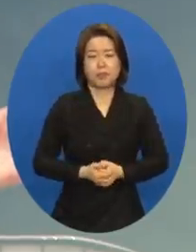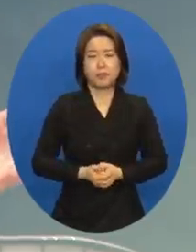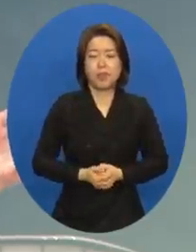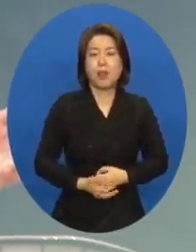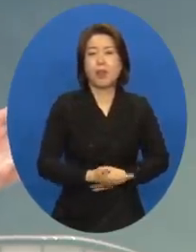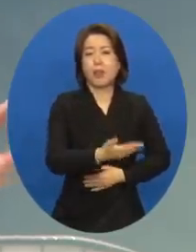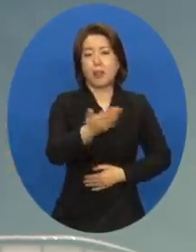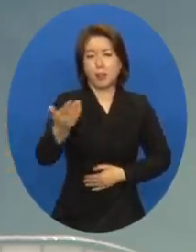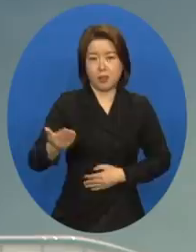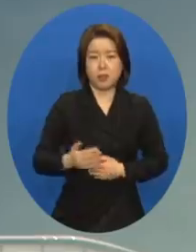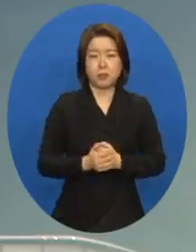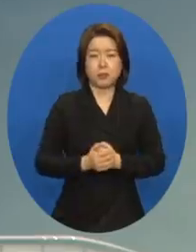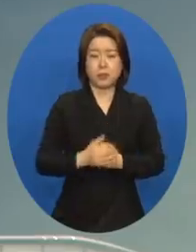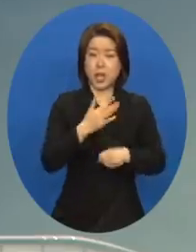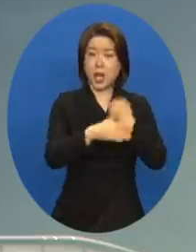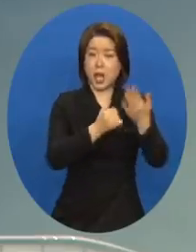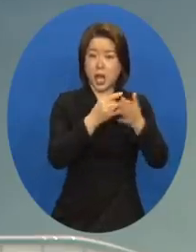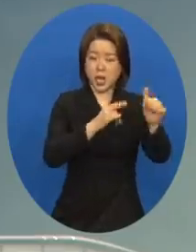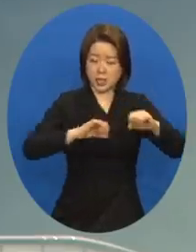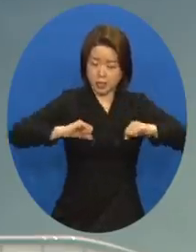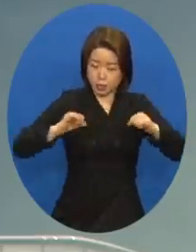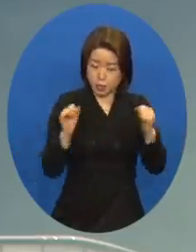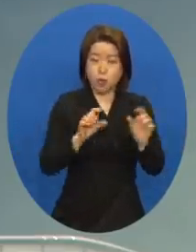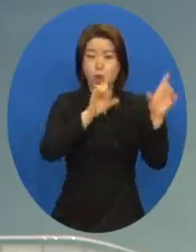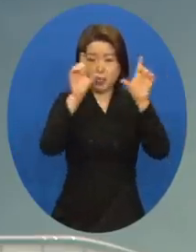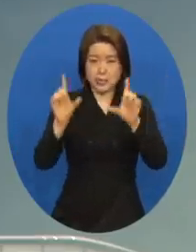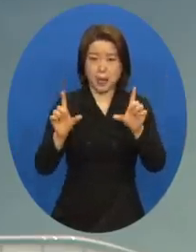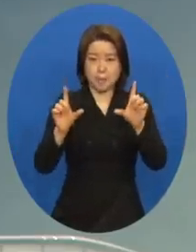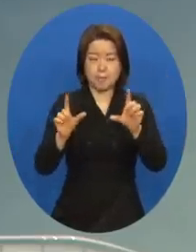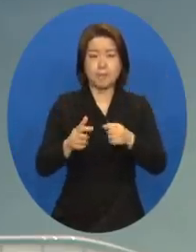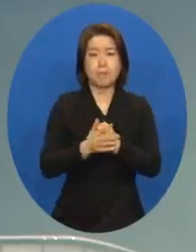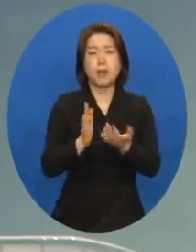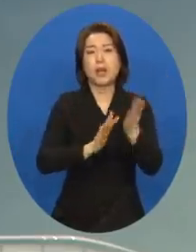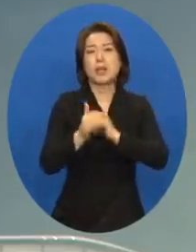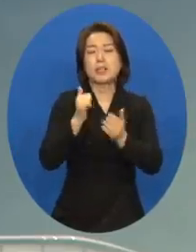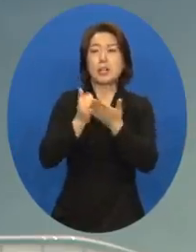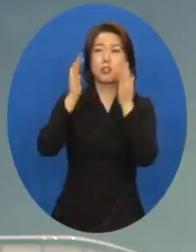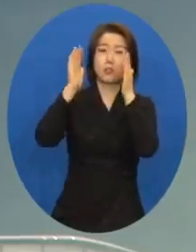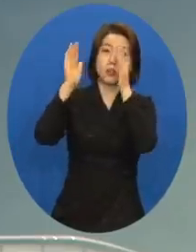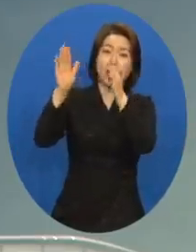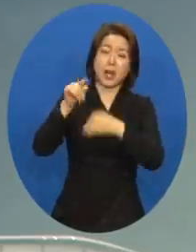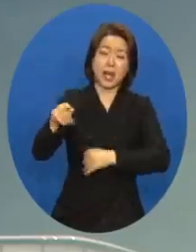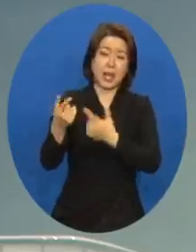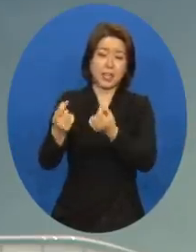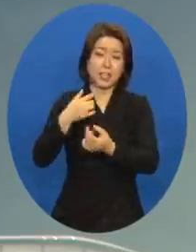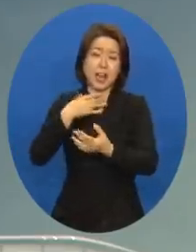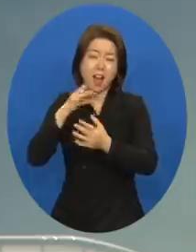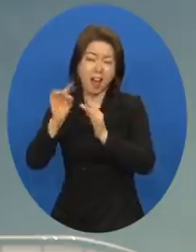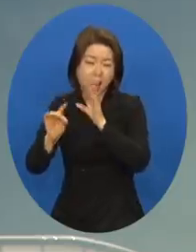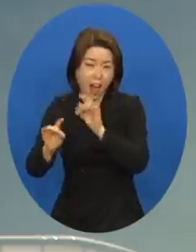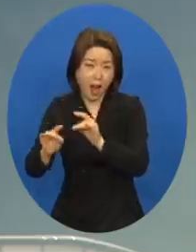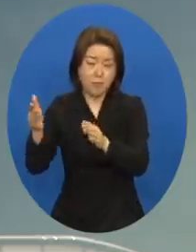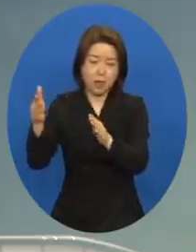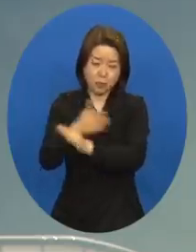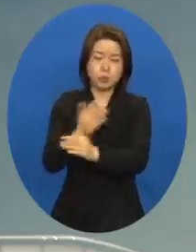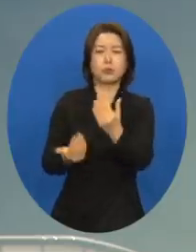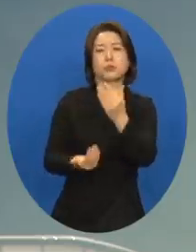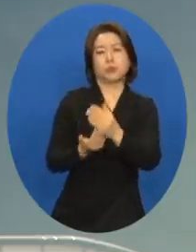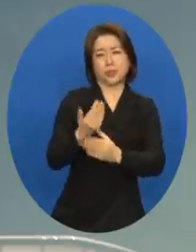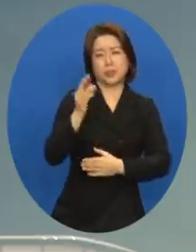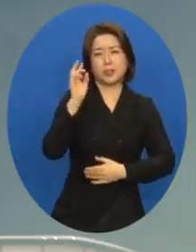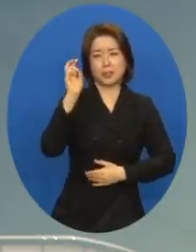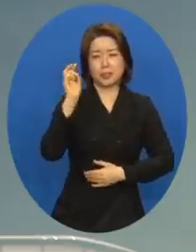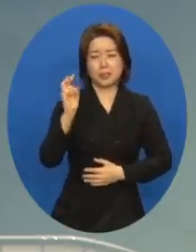여러분, 하나님께 순종하는 삶은 예수님을 향한 이런 갈망에서부터 이루어지는